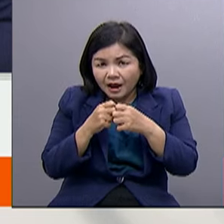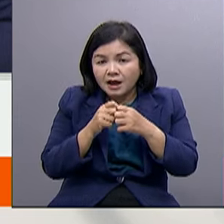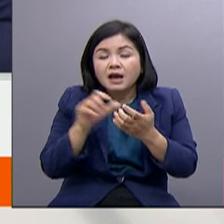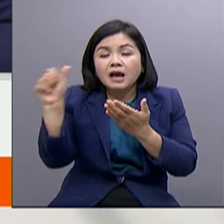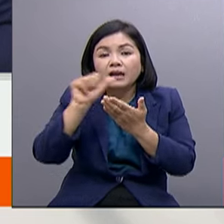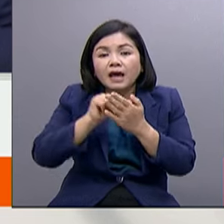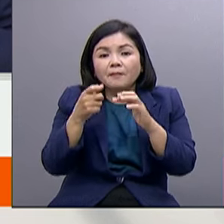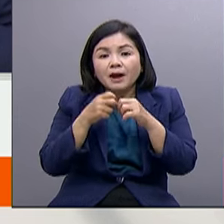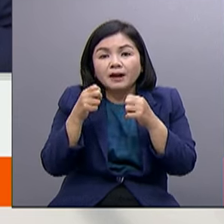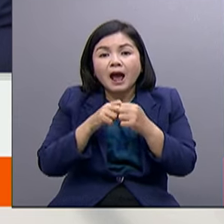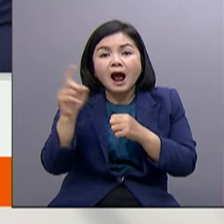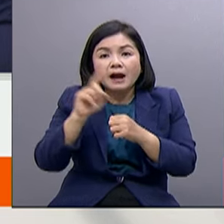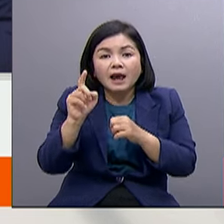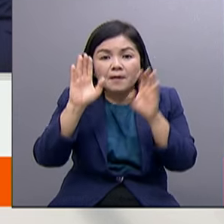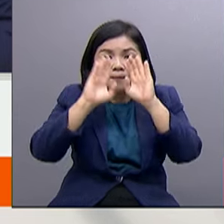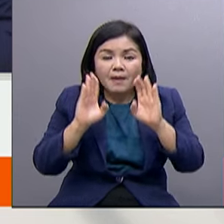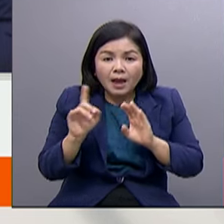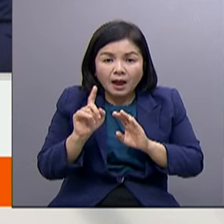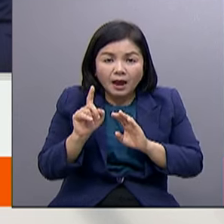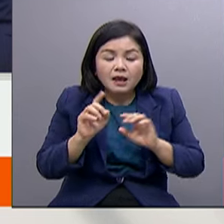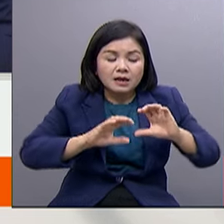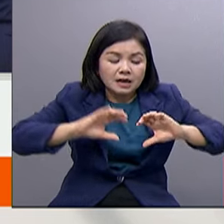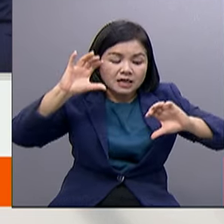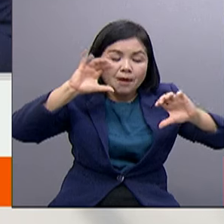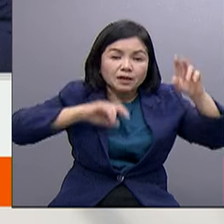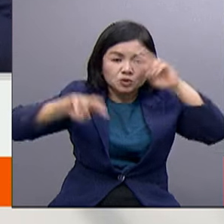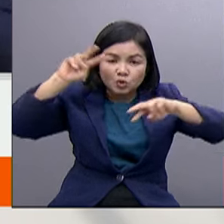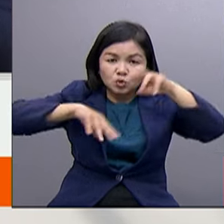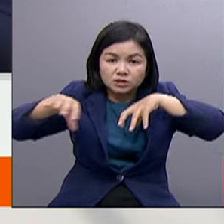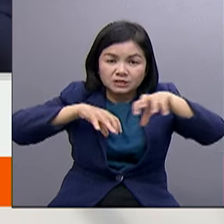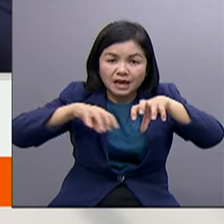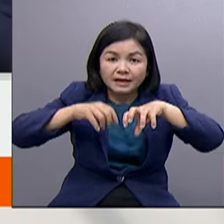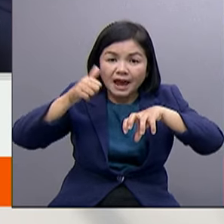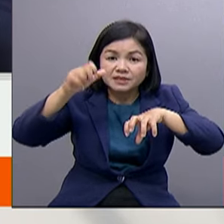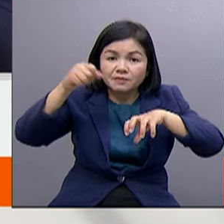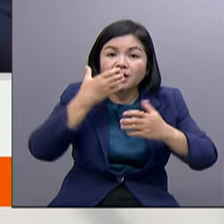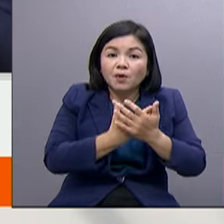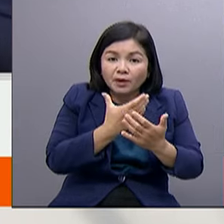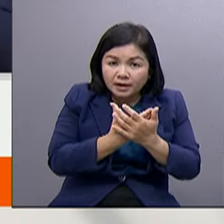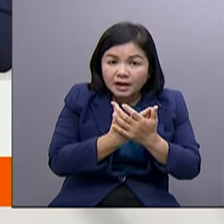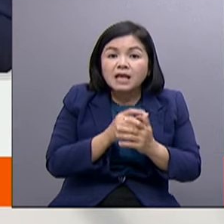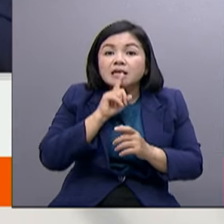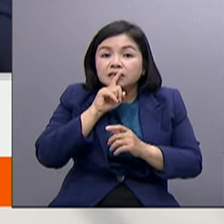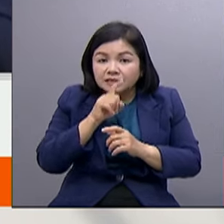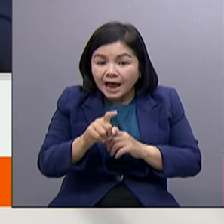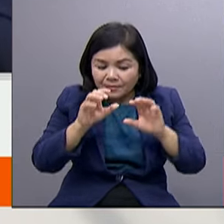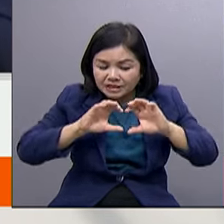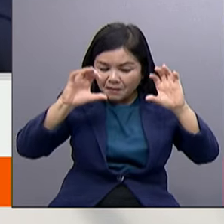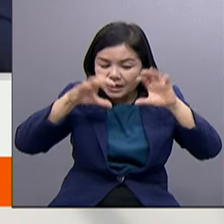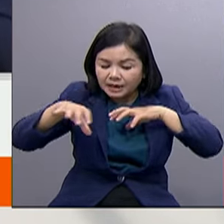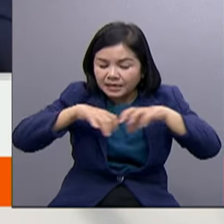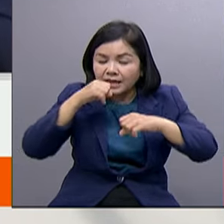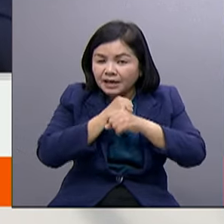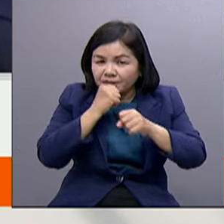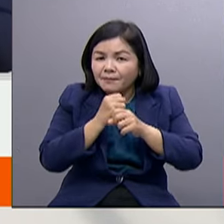แก้ไขก็คือการดึงเงินเข้ามาเพื่อให้รัฐสามารถบริหารจัดการได้ถ้าเช่นนั้นแล้วถ้า N3 กำลังเดินมาในหลักการ